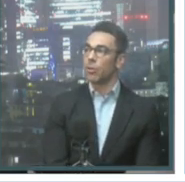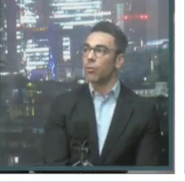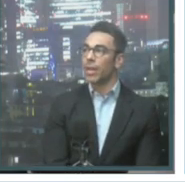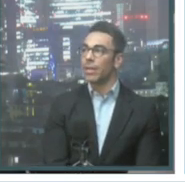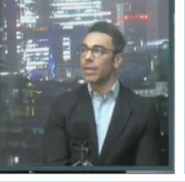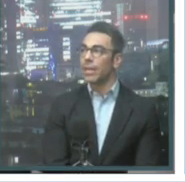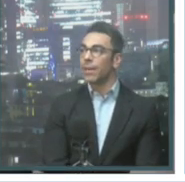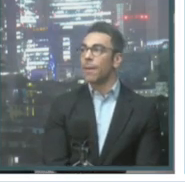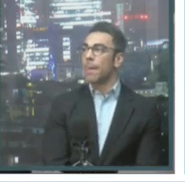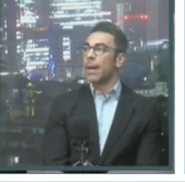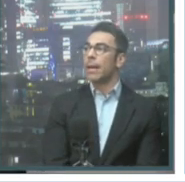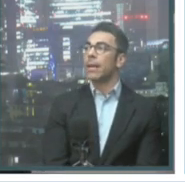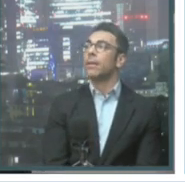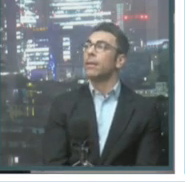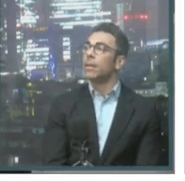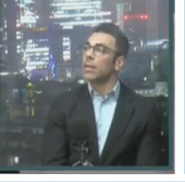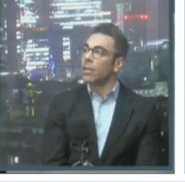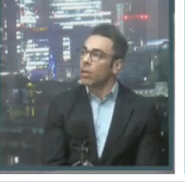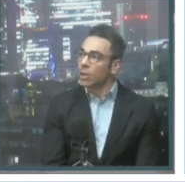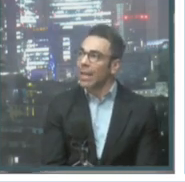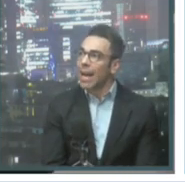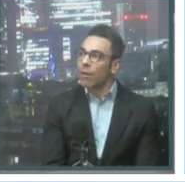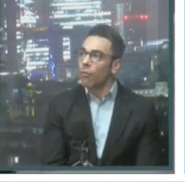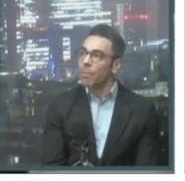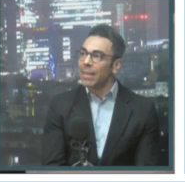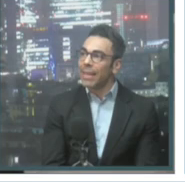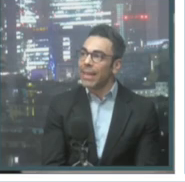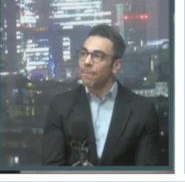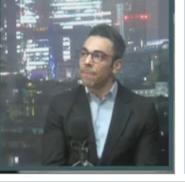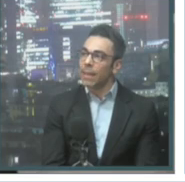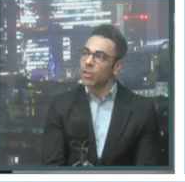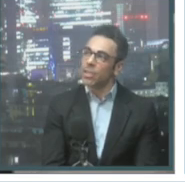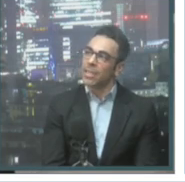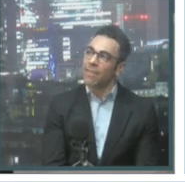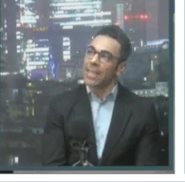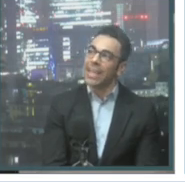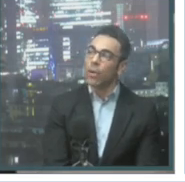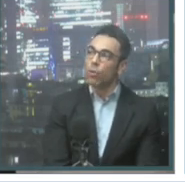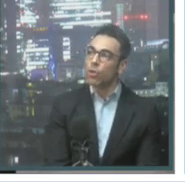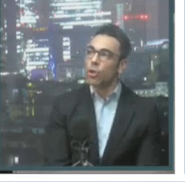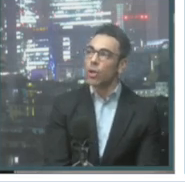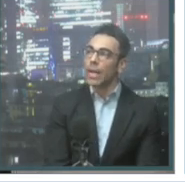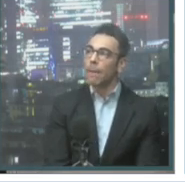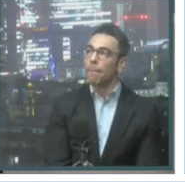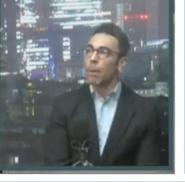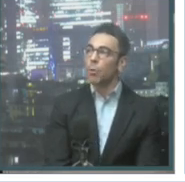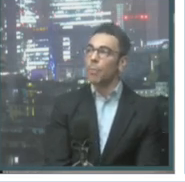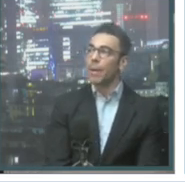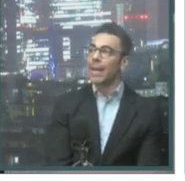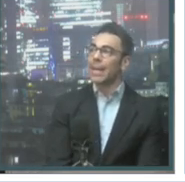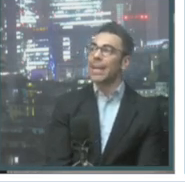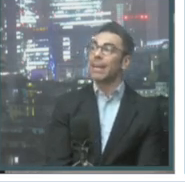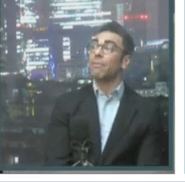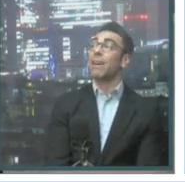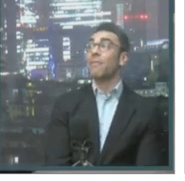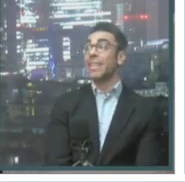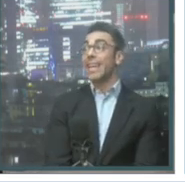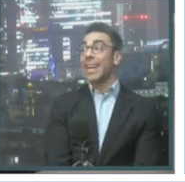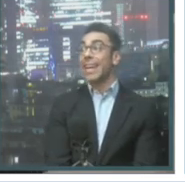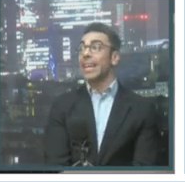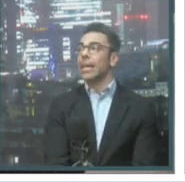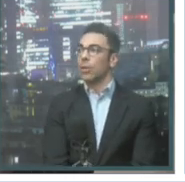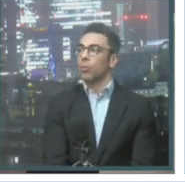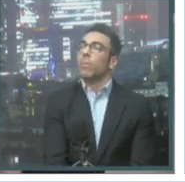alle persone udenti tra ovviamente serve dell'inclusione proprio per far